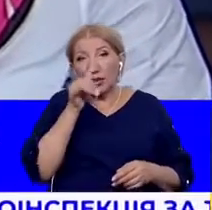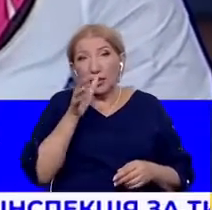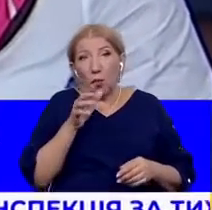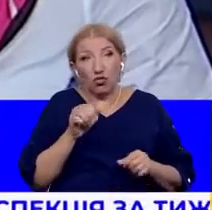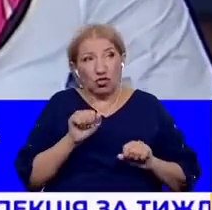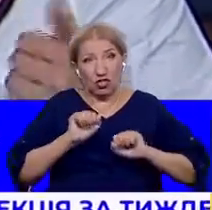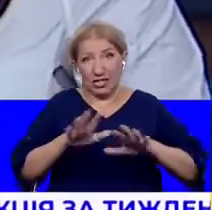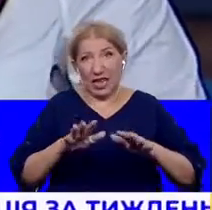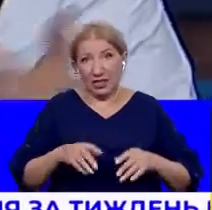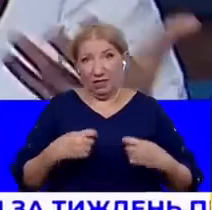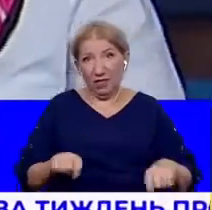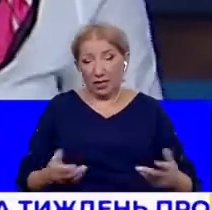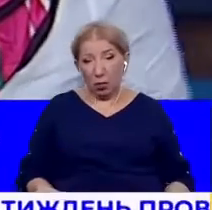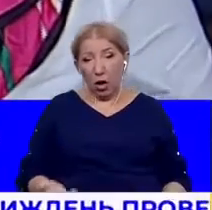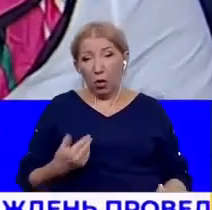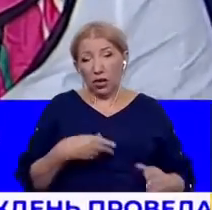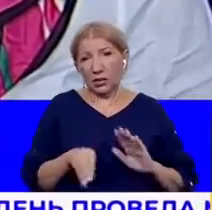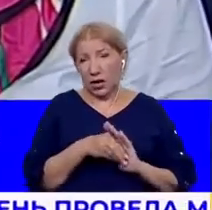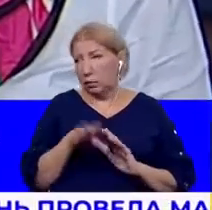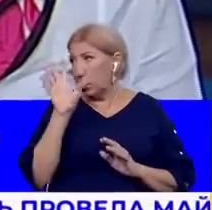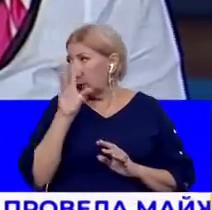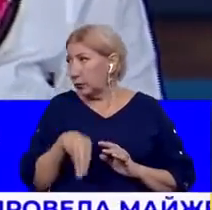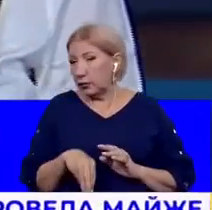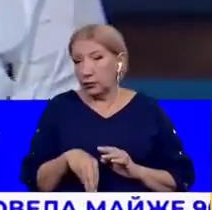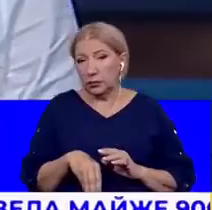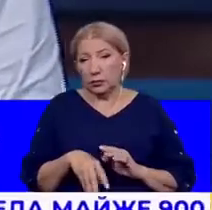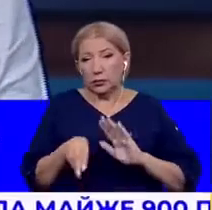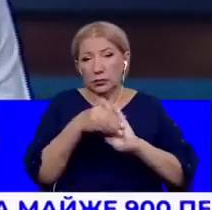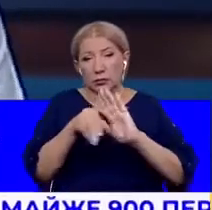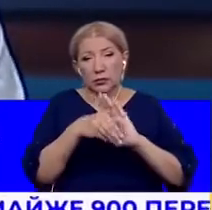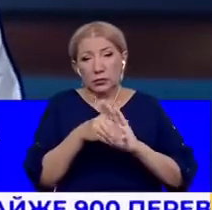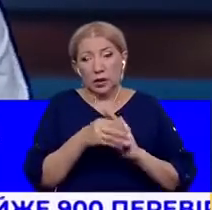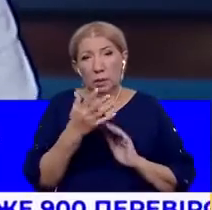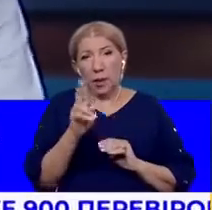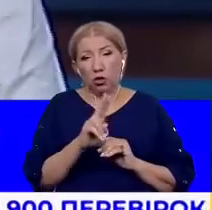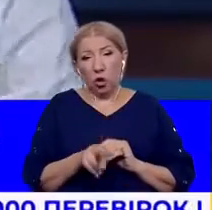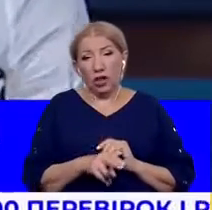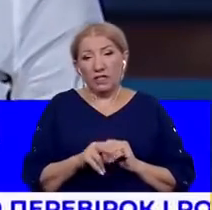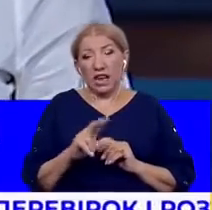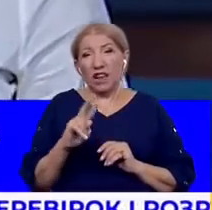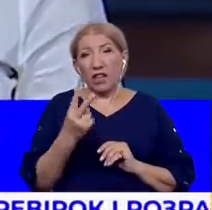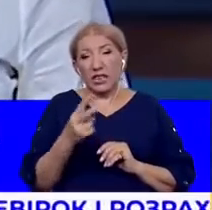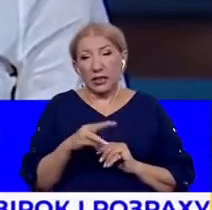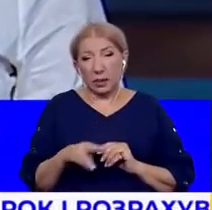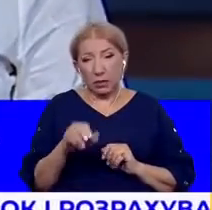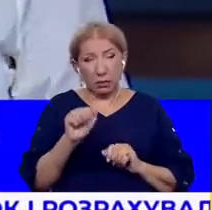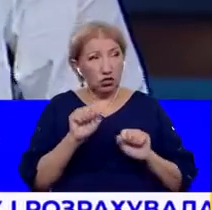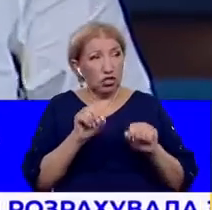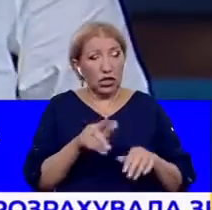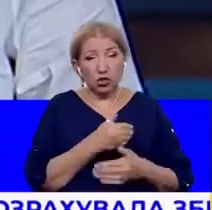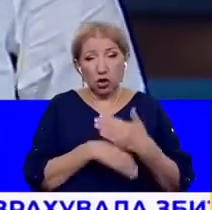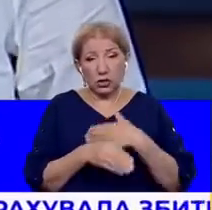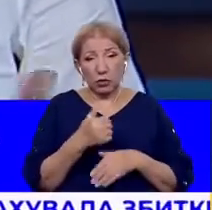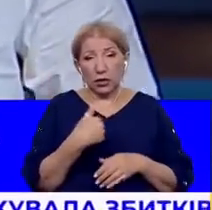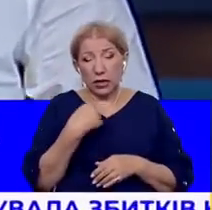можеш здати цей будинок. У нас же за хабарі, відомі хабарі ГАСКу від $5 за квадратний метр, і можеш здати все, що завгодно.